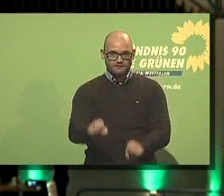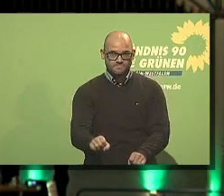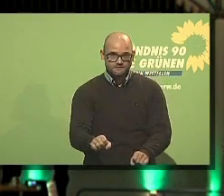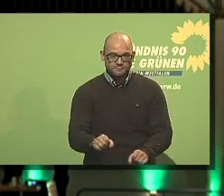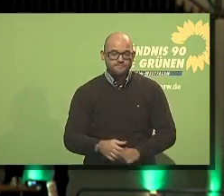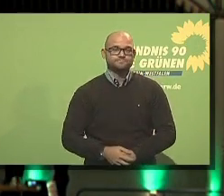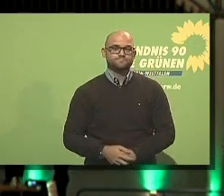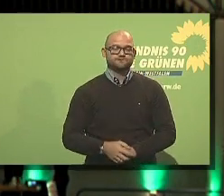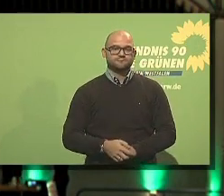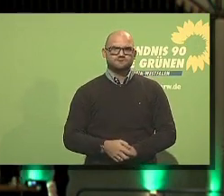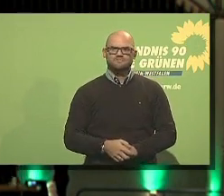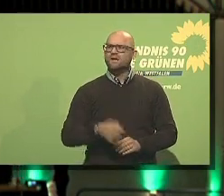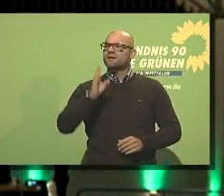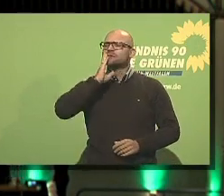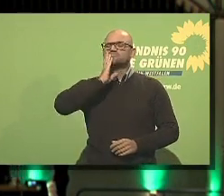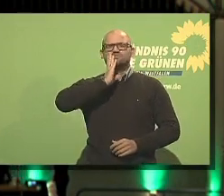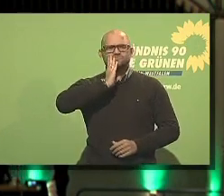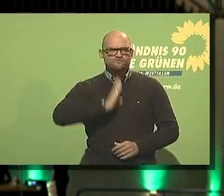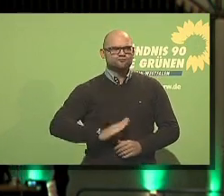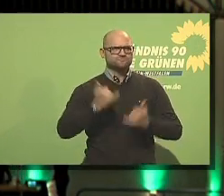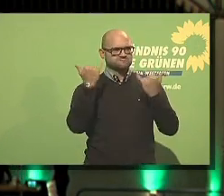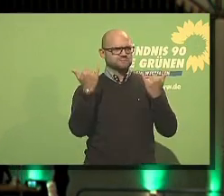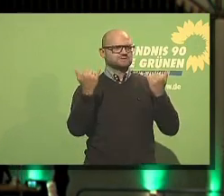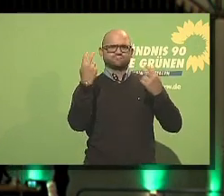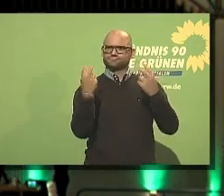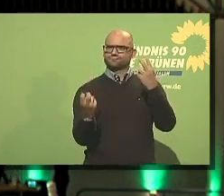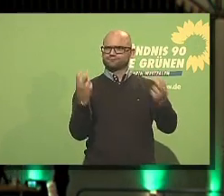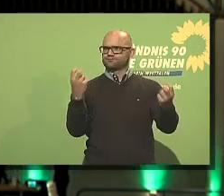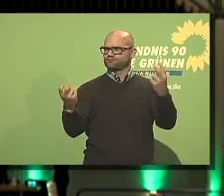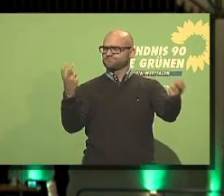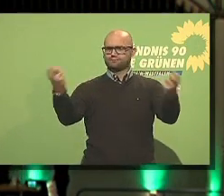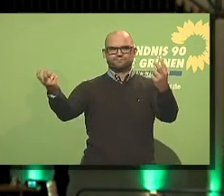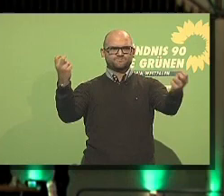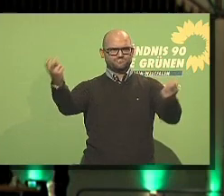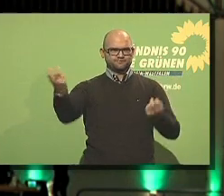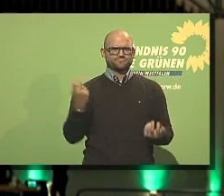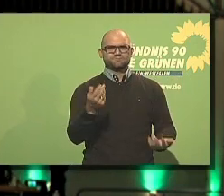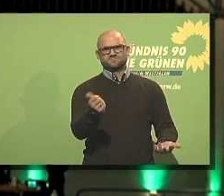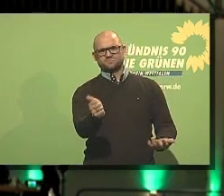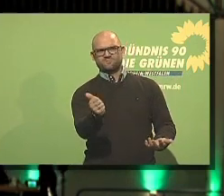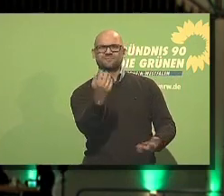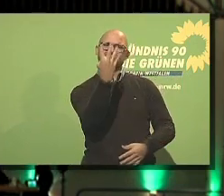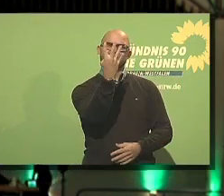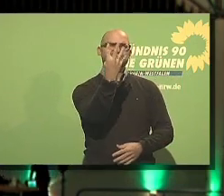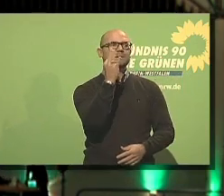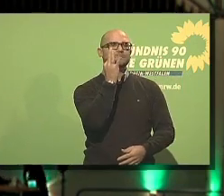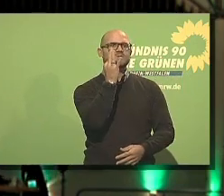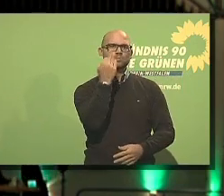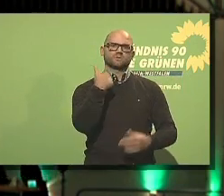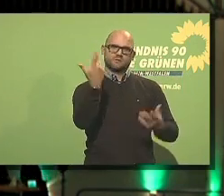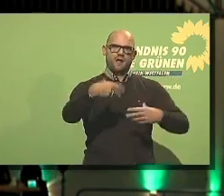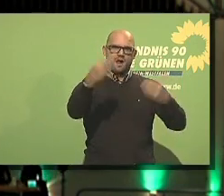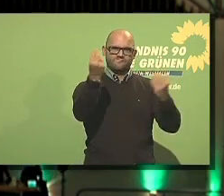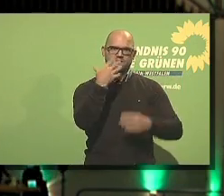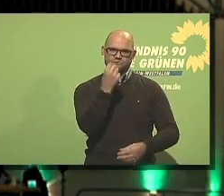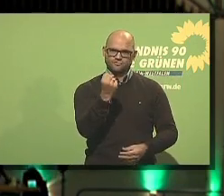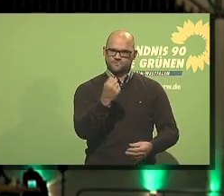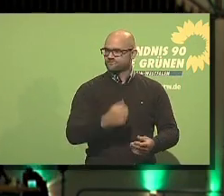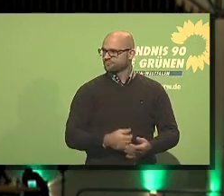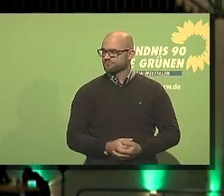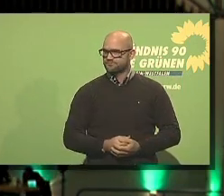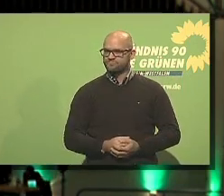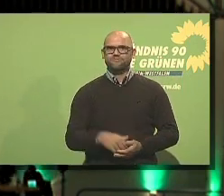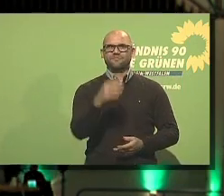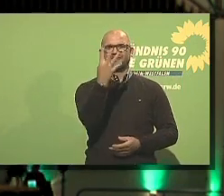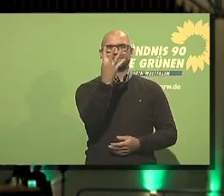Wir würden, wenn ihr euch einen Platz sucht, in 4 Minuten beginnen wollen. 4 Minuten ist